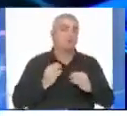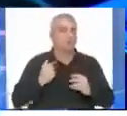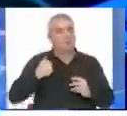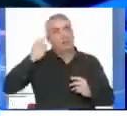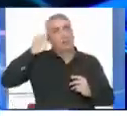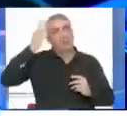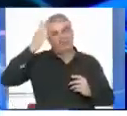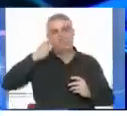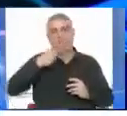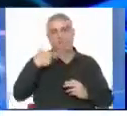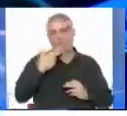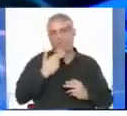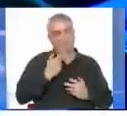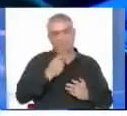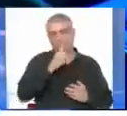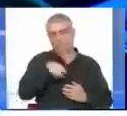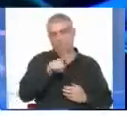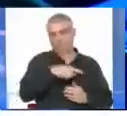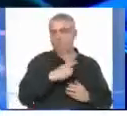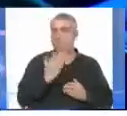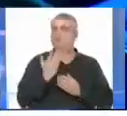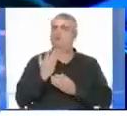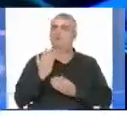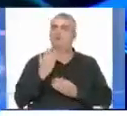נביא שזה הולך ל... בתיק 1,000?